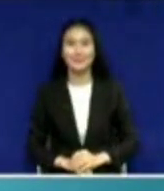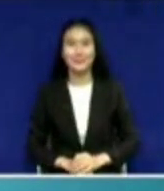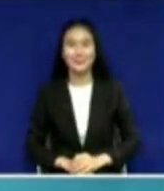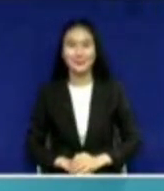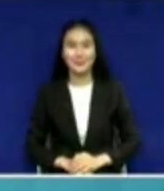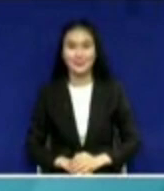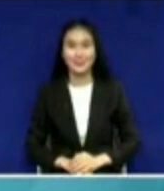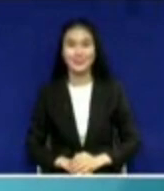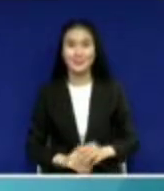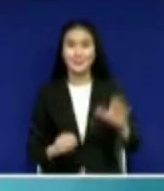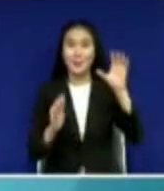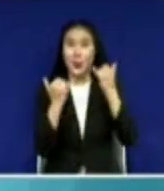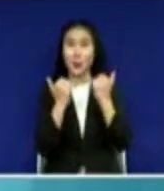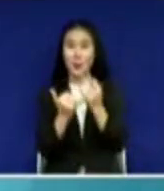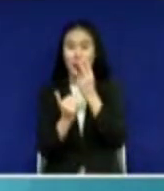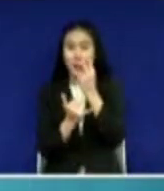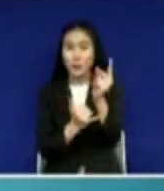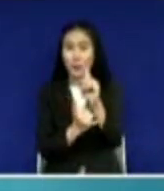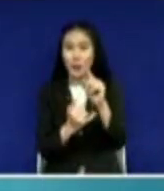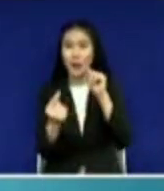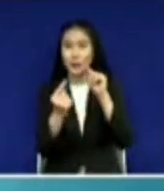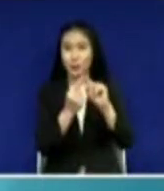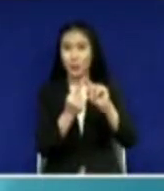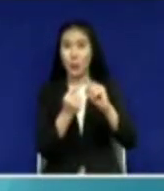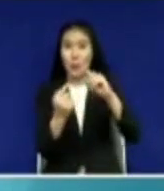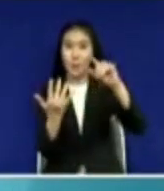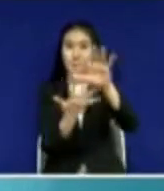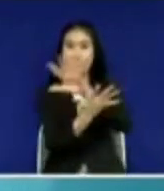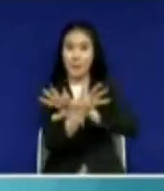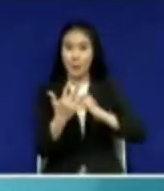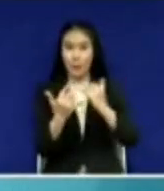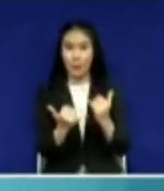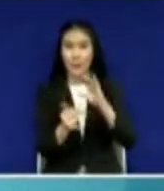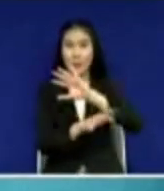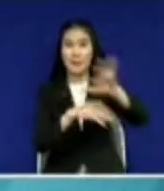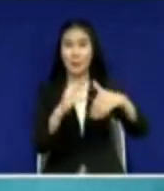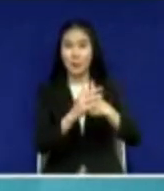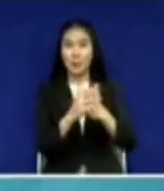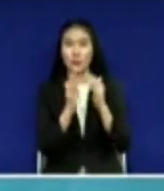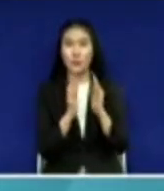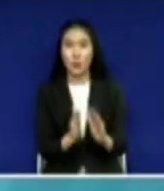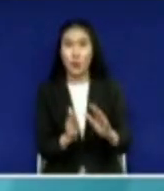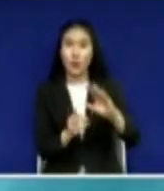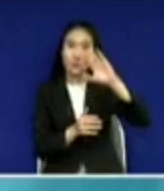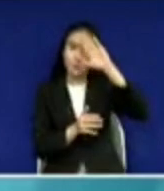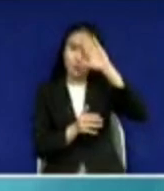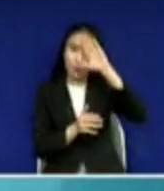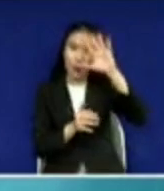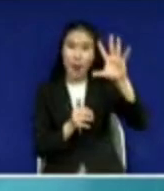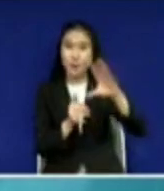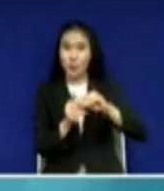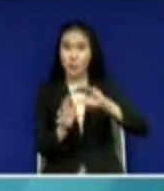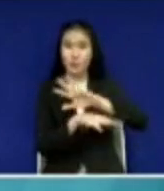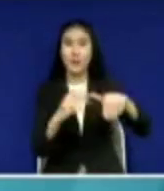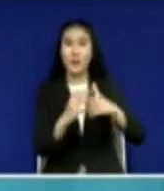าที่ภาพรวมของสถานการณ์ในประเทศในวันนี้นะคะในวันนี้เรามีจำนวนผู้ป่วยยืนยันสะสมทั้